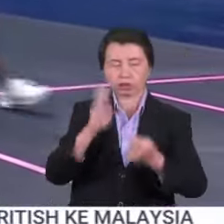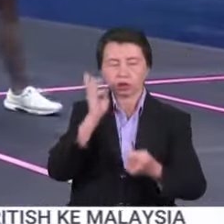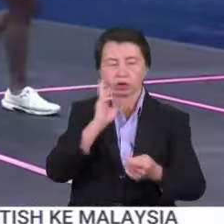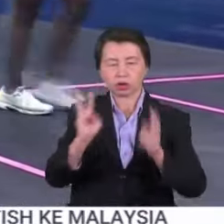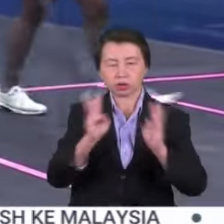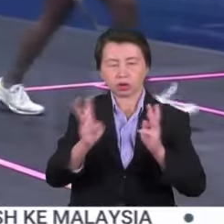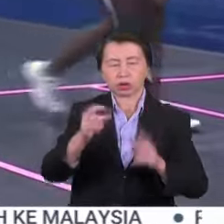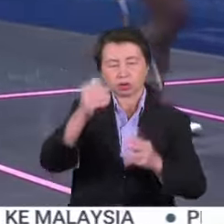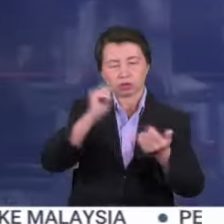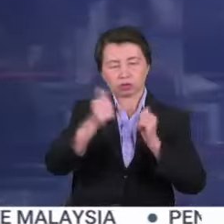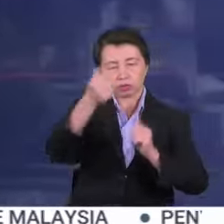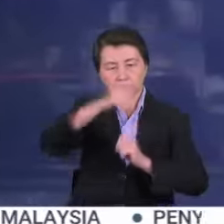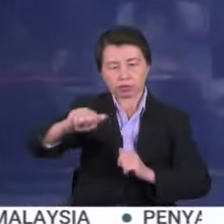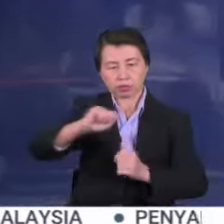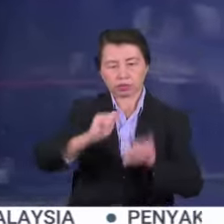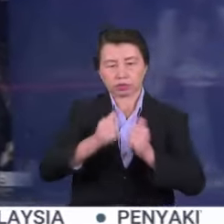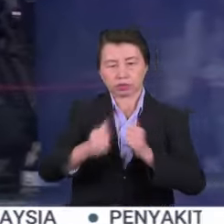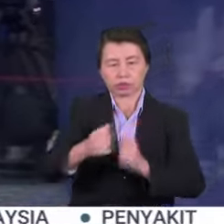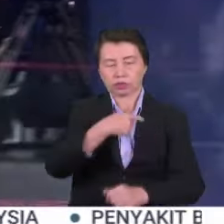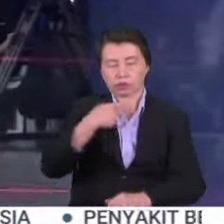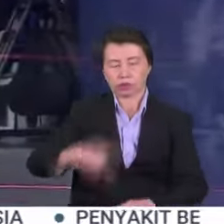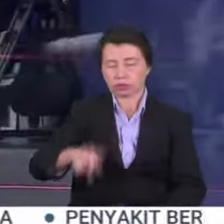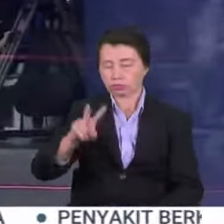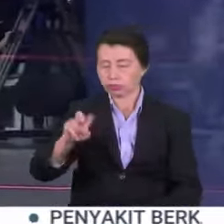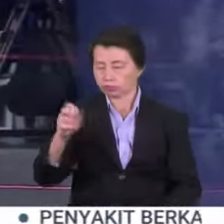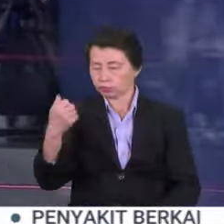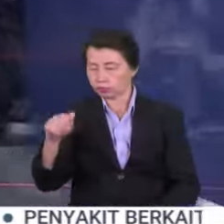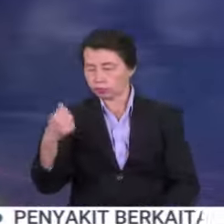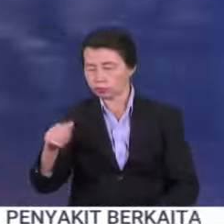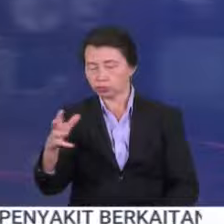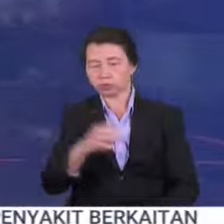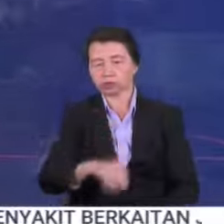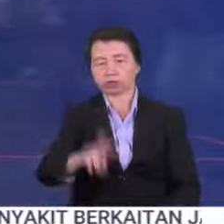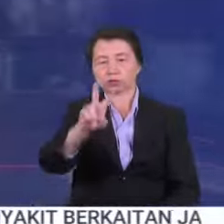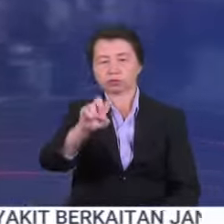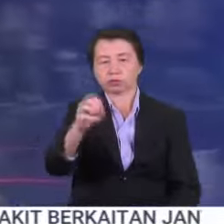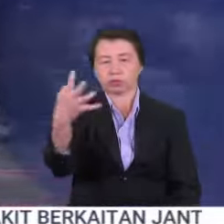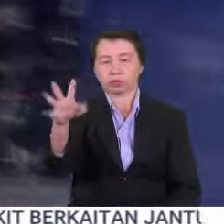wanita Sukan Asia ialah pada Temasya Guangzhou 2010 dan Incheon 2014.